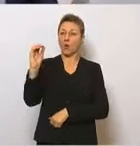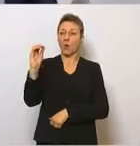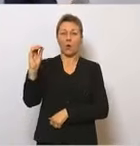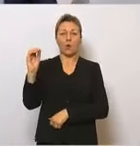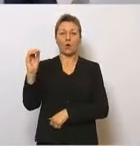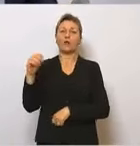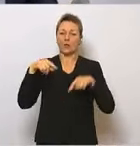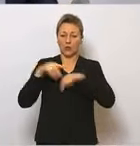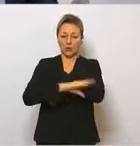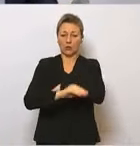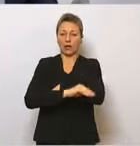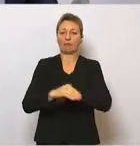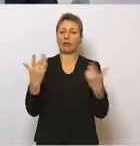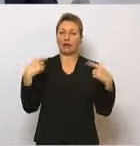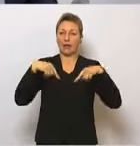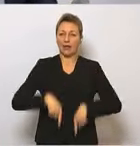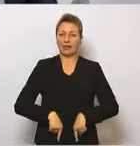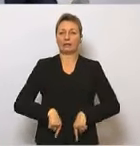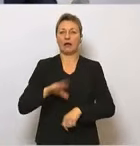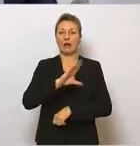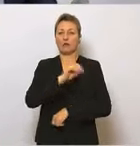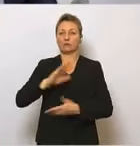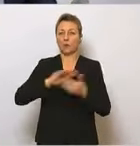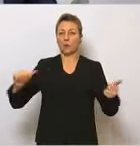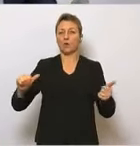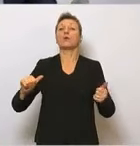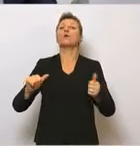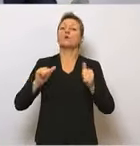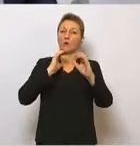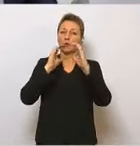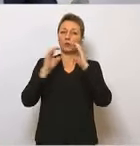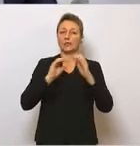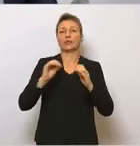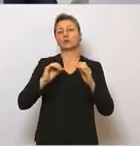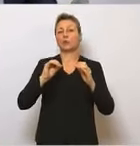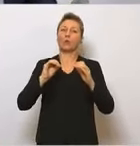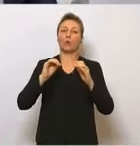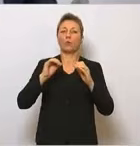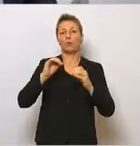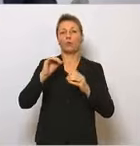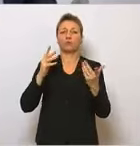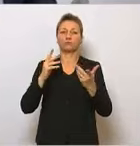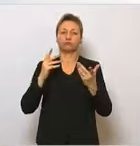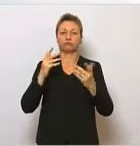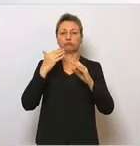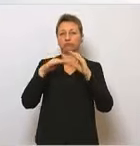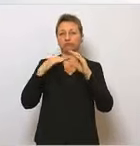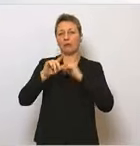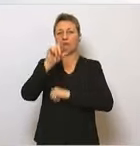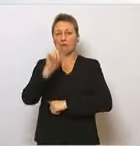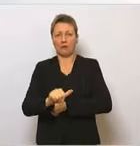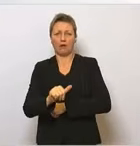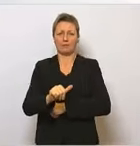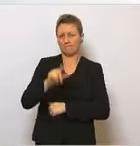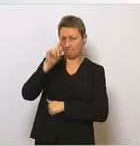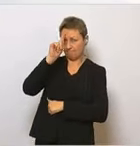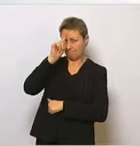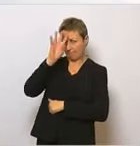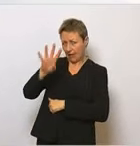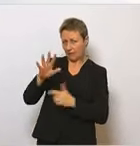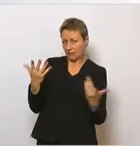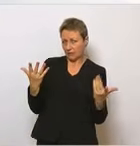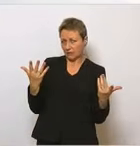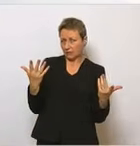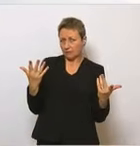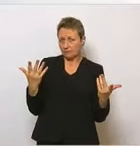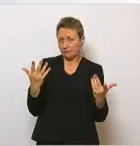la transition numérique et aux communications électroniques. Et je voudrais donc lui poser la question, de quelle façon concrète est-ce que vous pensez que le